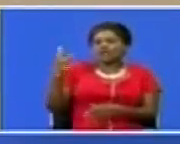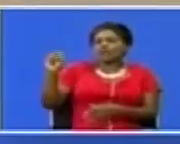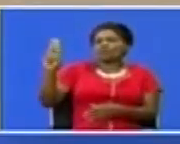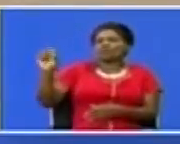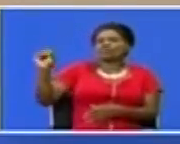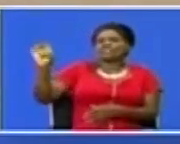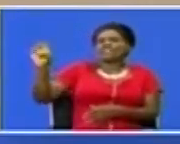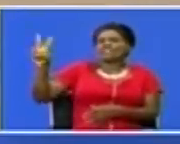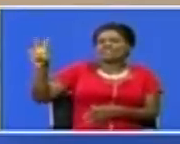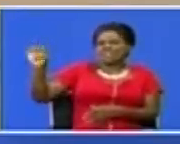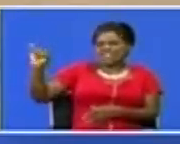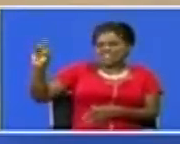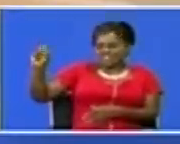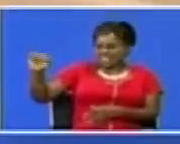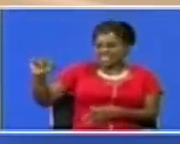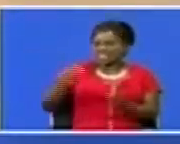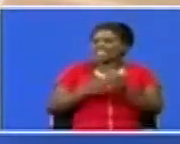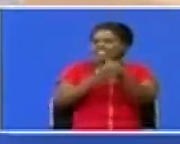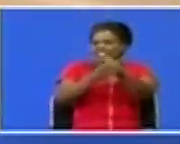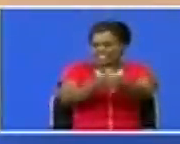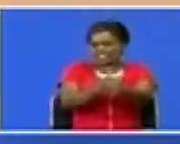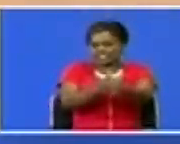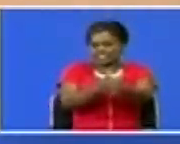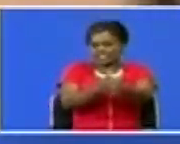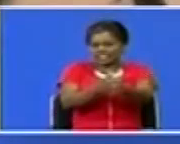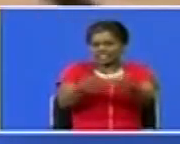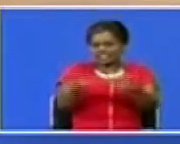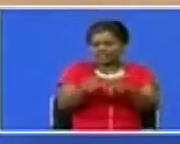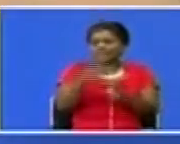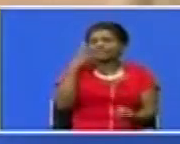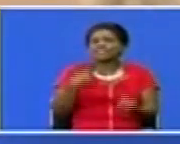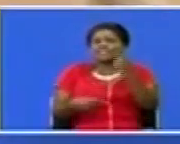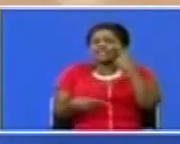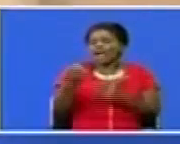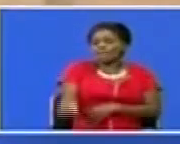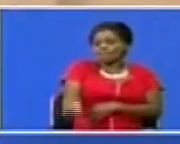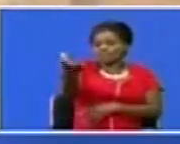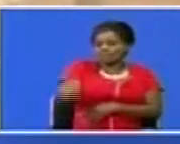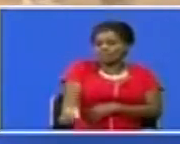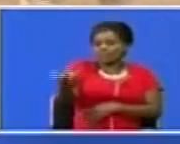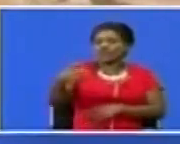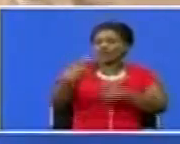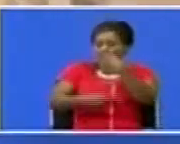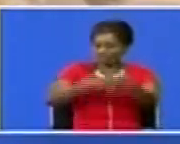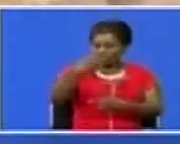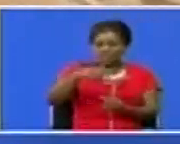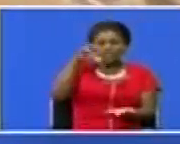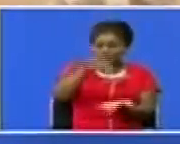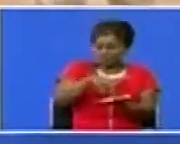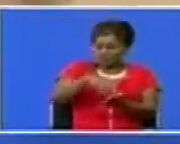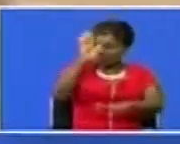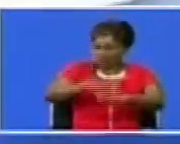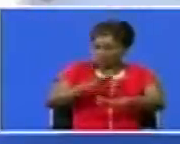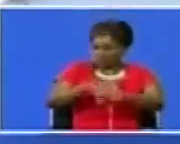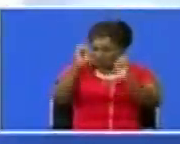yuko katika uongozi na vilipuzi bila shaka hali si nzuri, hali ya